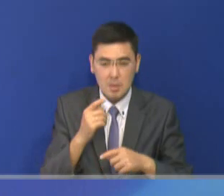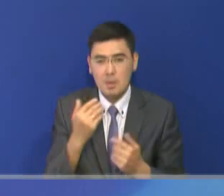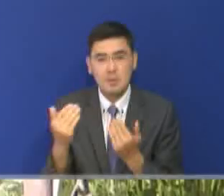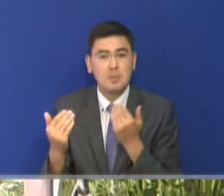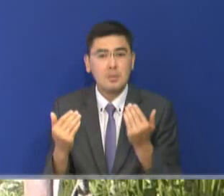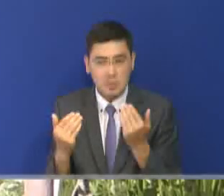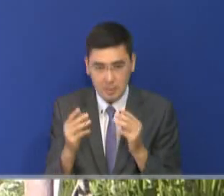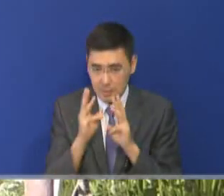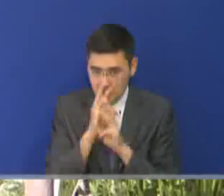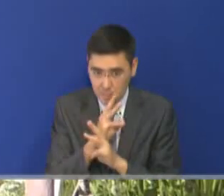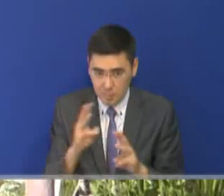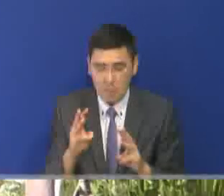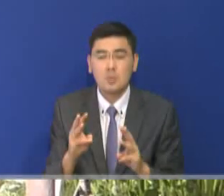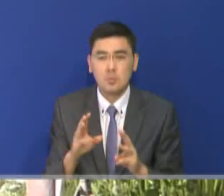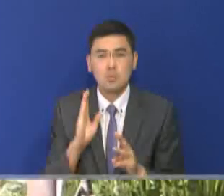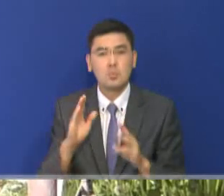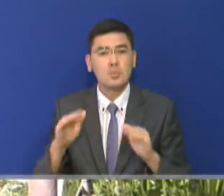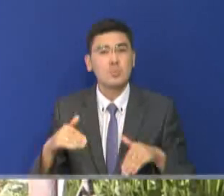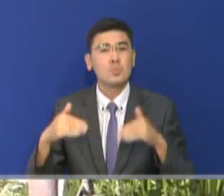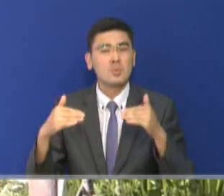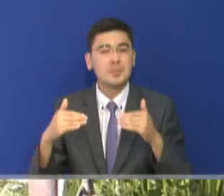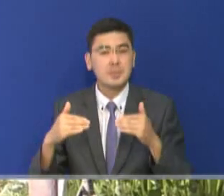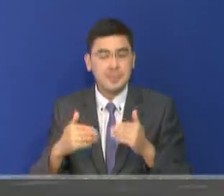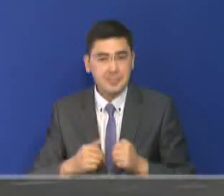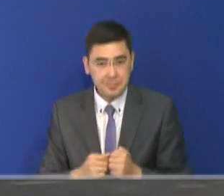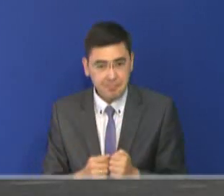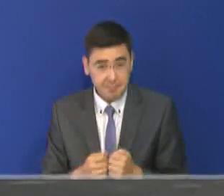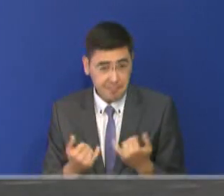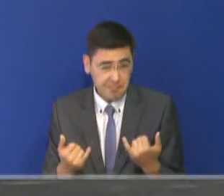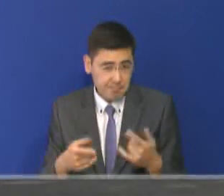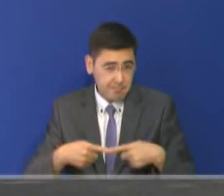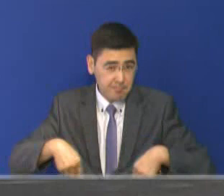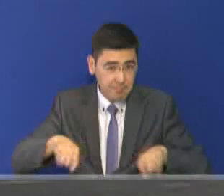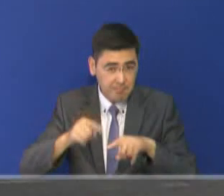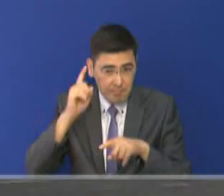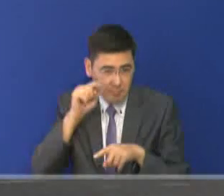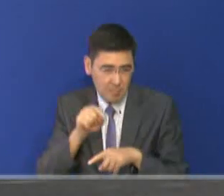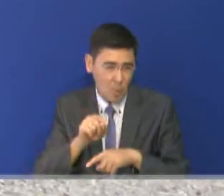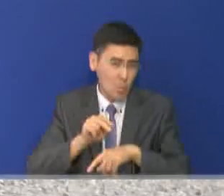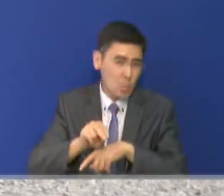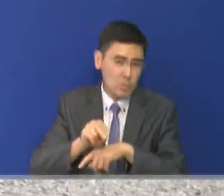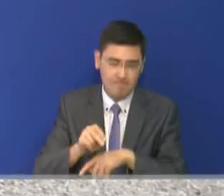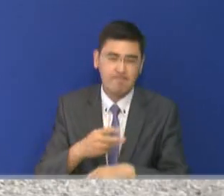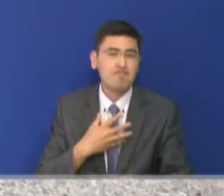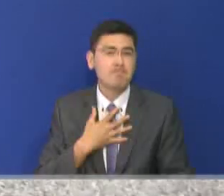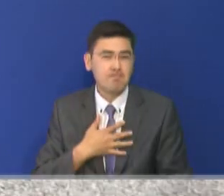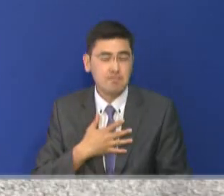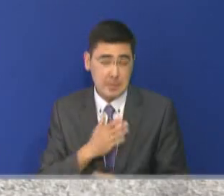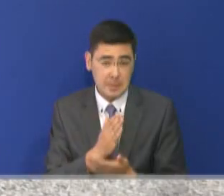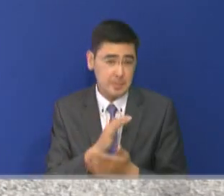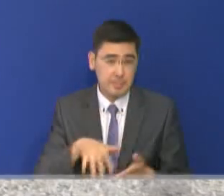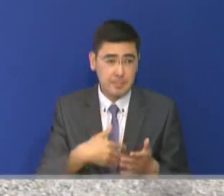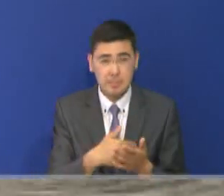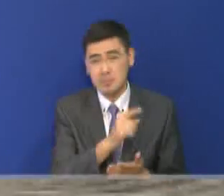сюжет. Сегодня качество казахстанского образования вызывает массу вопросов. До сих пор в стране есть школы с